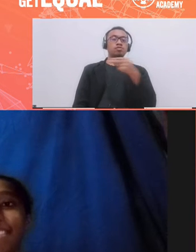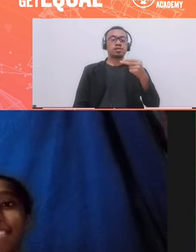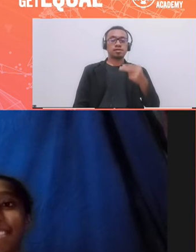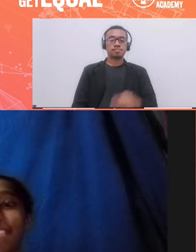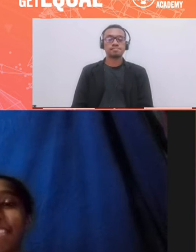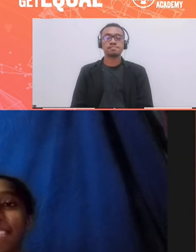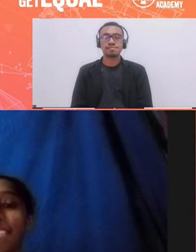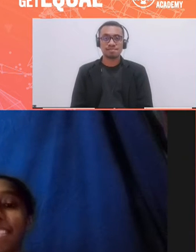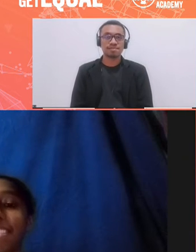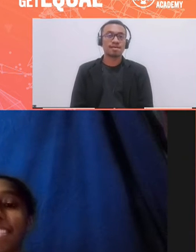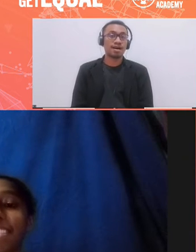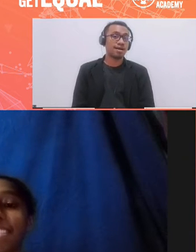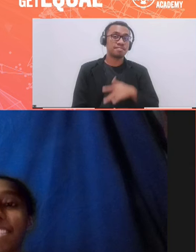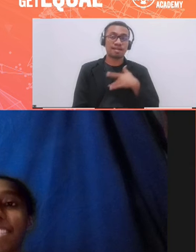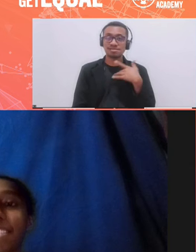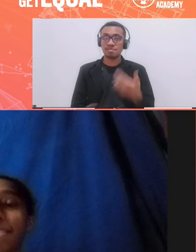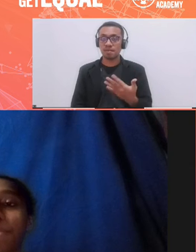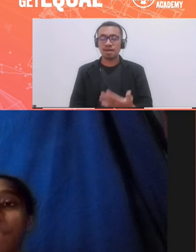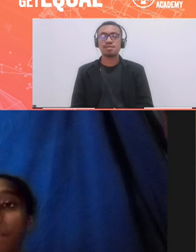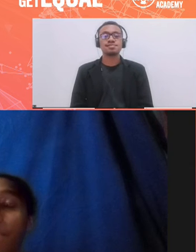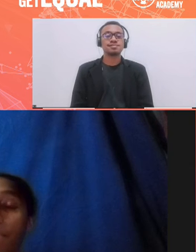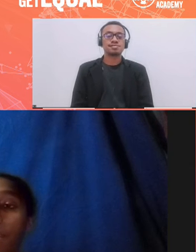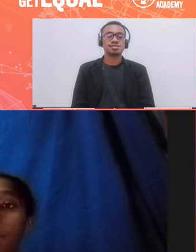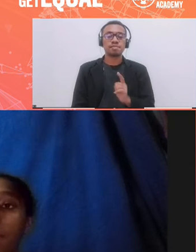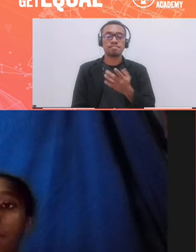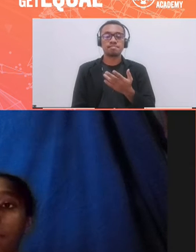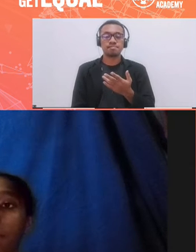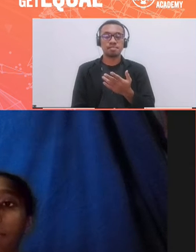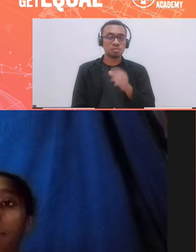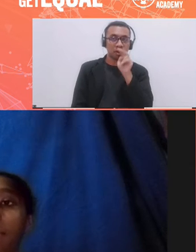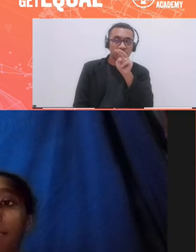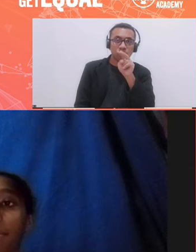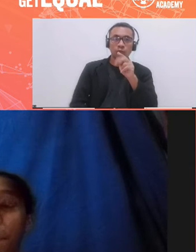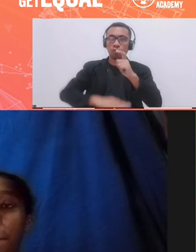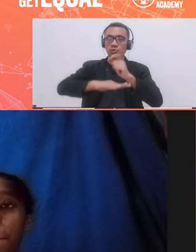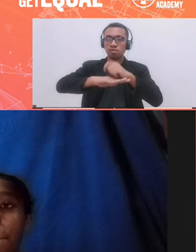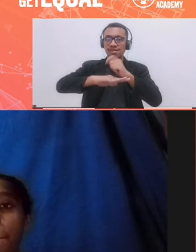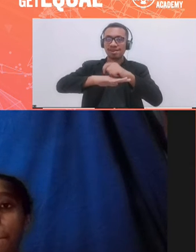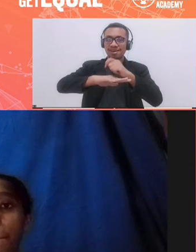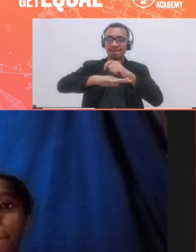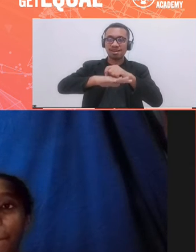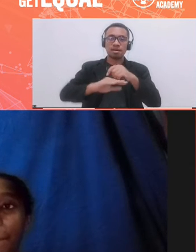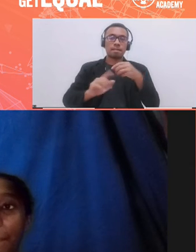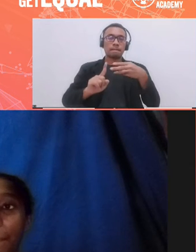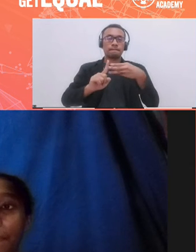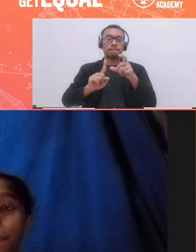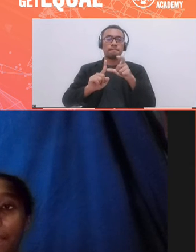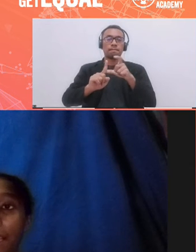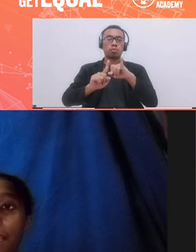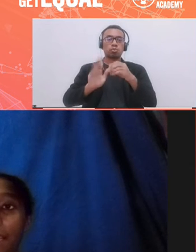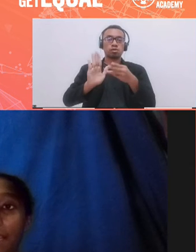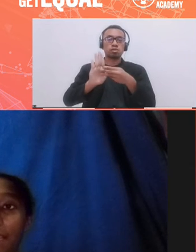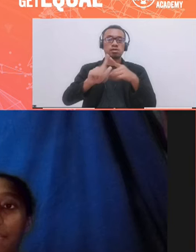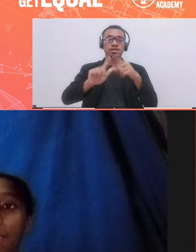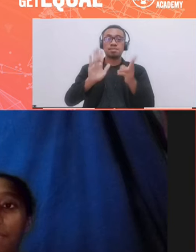Gimana perasaannya, Cia, saat kan satu-satu tuh, aku juga pantengin tuh Twitternya Mas Budiman juga tuh, dan itu semua